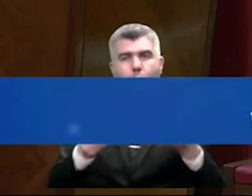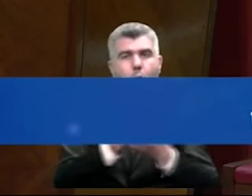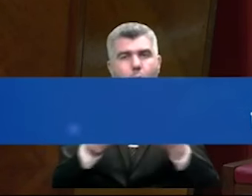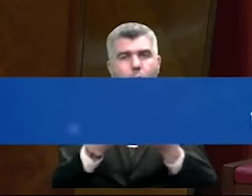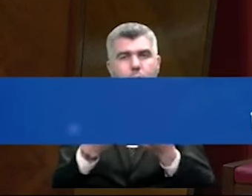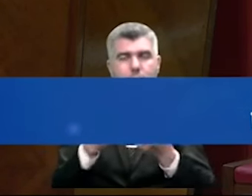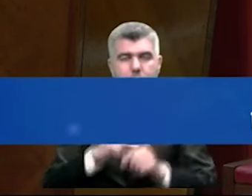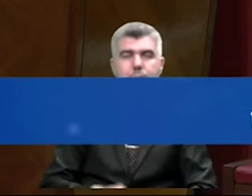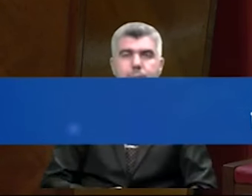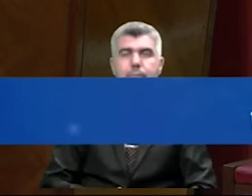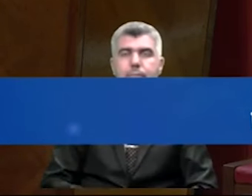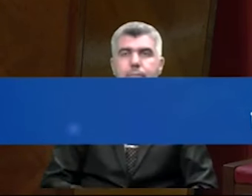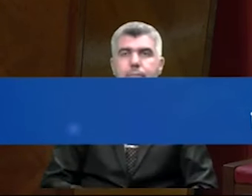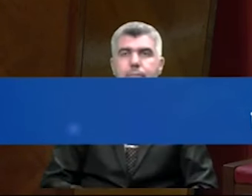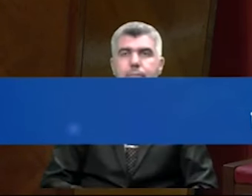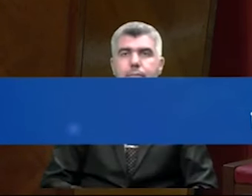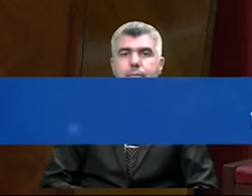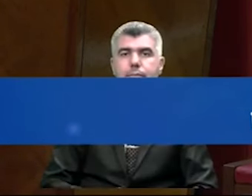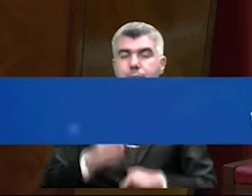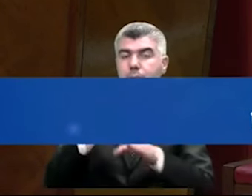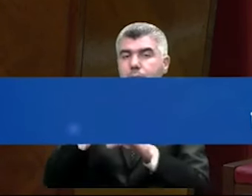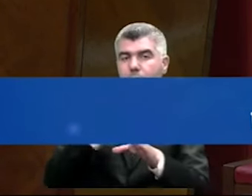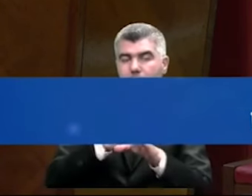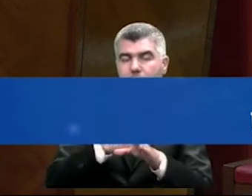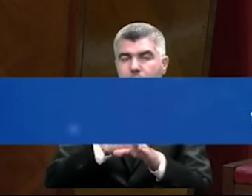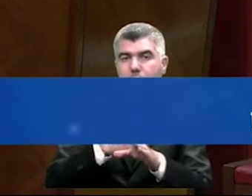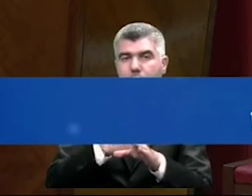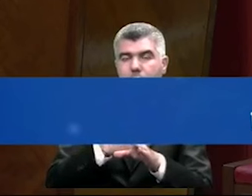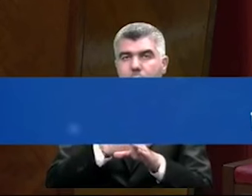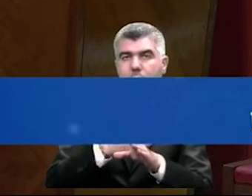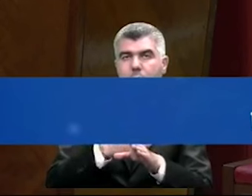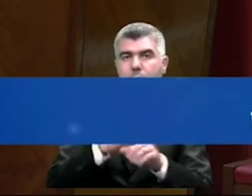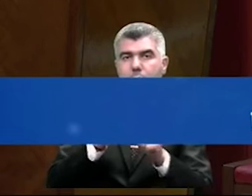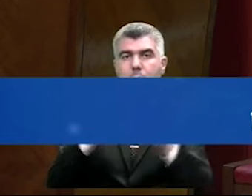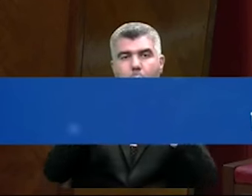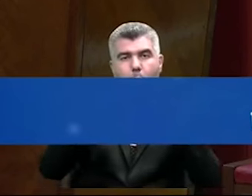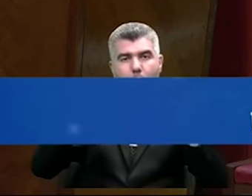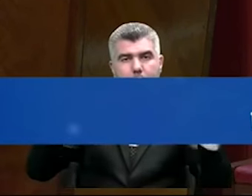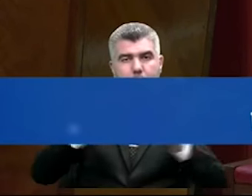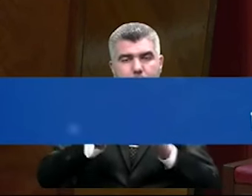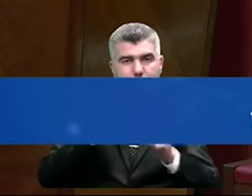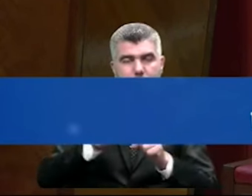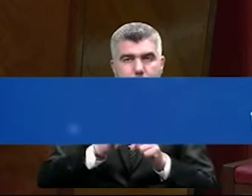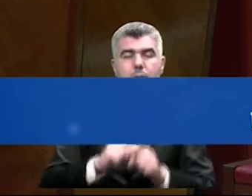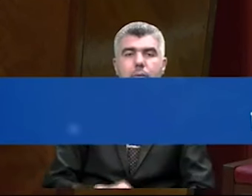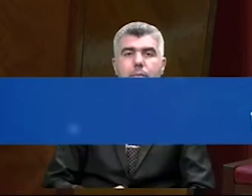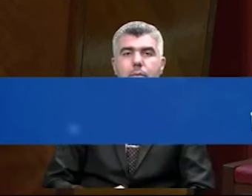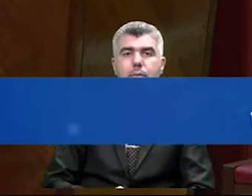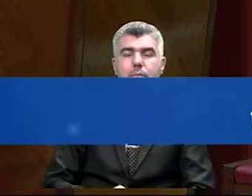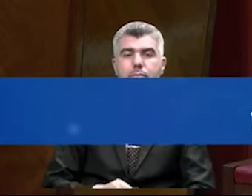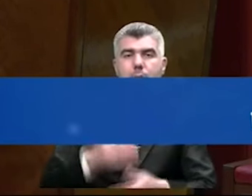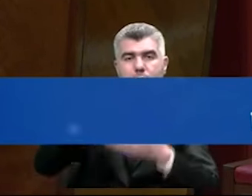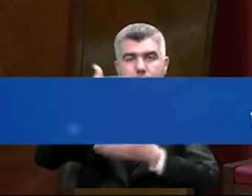فحنا بالطبع ما قبل ما ما ندير تشيعه الكبيره راه قام المكتب